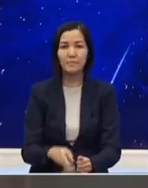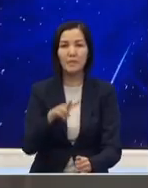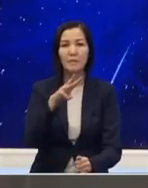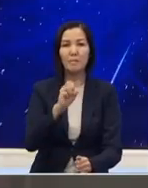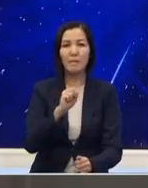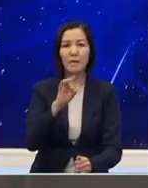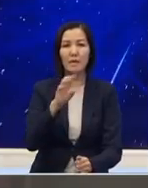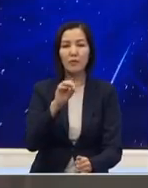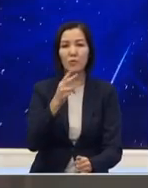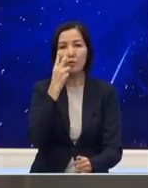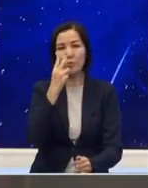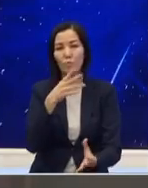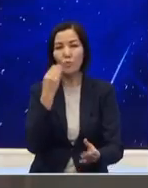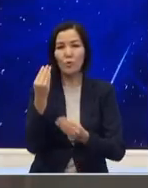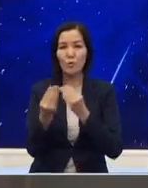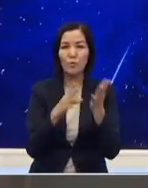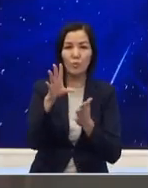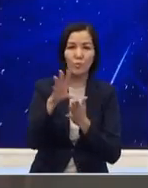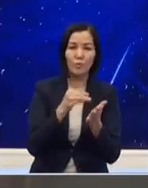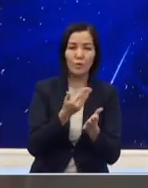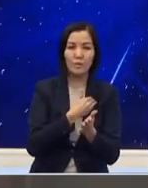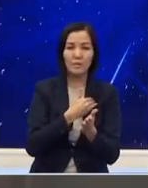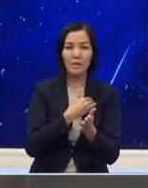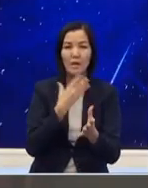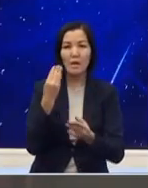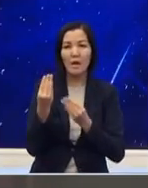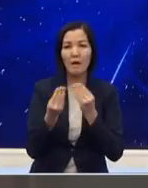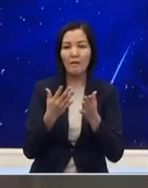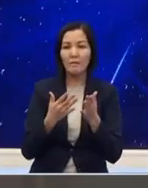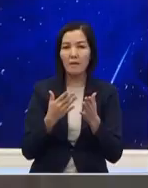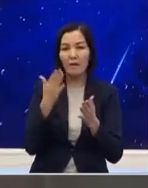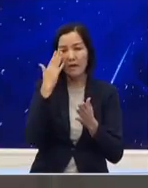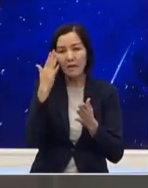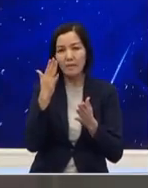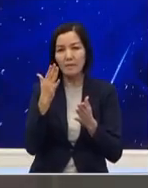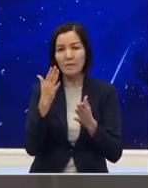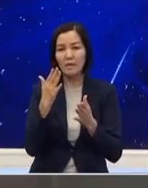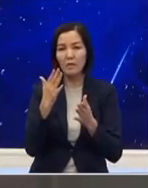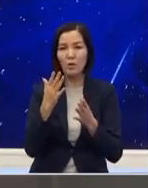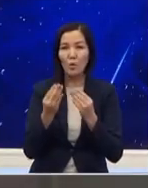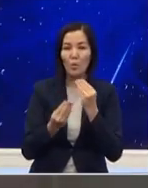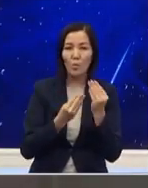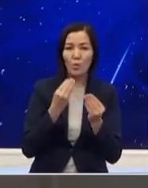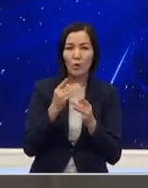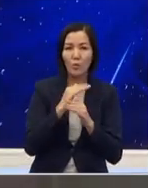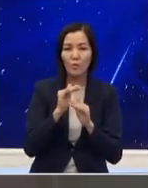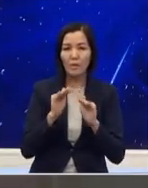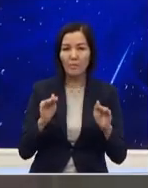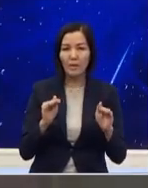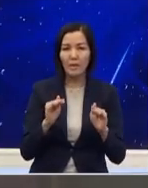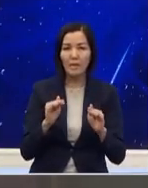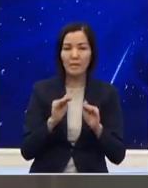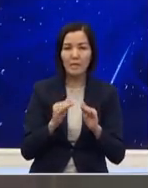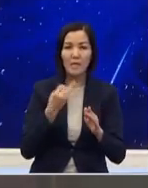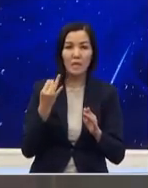Марадонаның ойын үлгісіне қарап, соған ұқсамақ болдық. Оның алаңдағы жасаған әдістері, допты игеруі көп деген баланың футболға деген